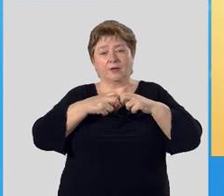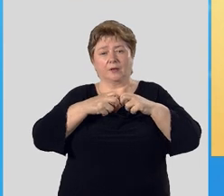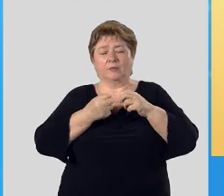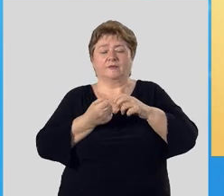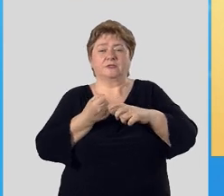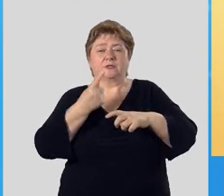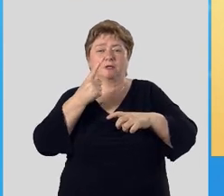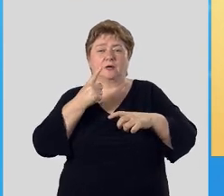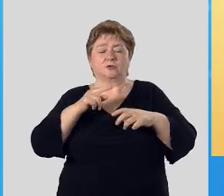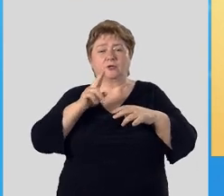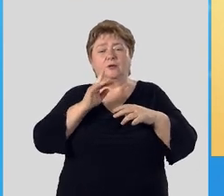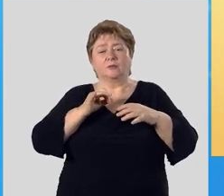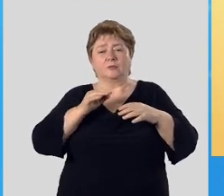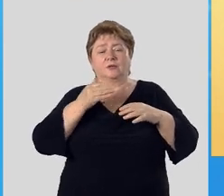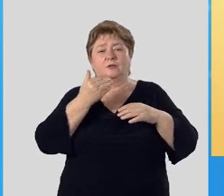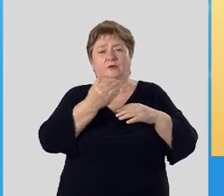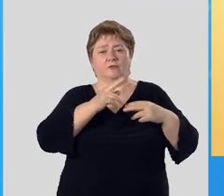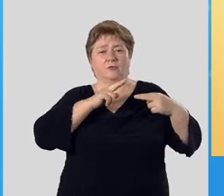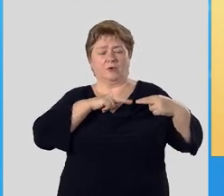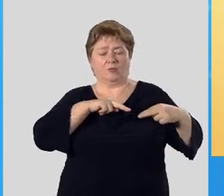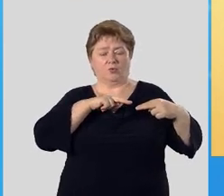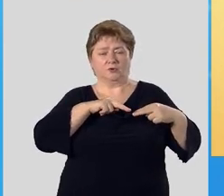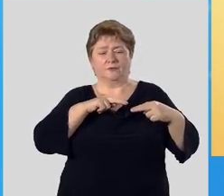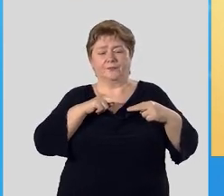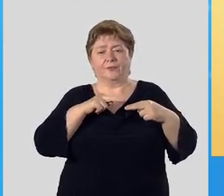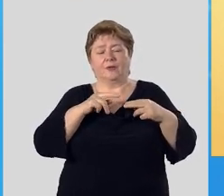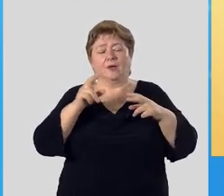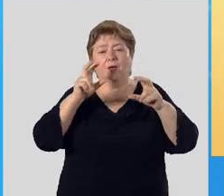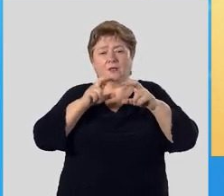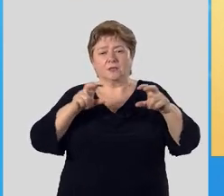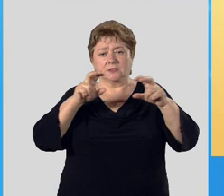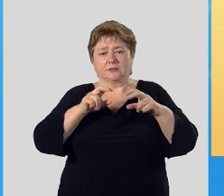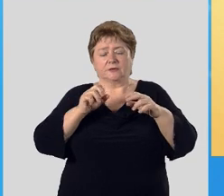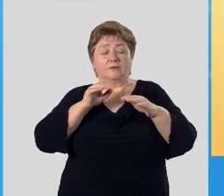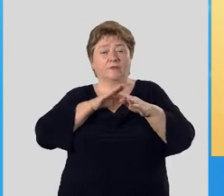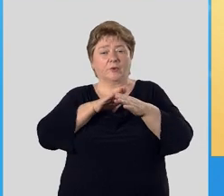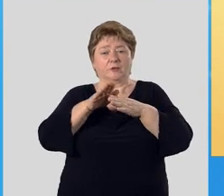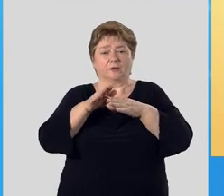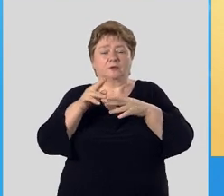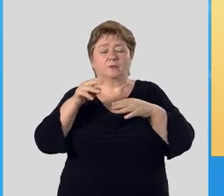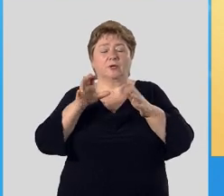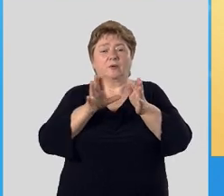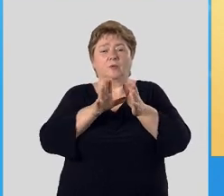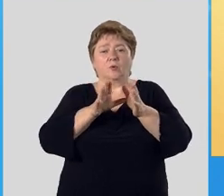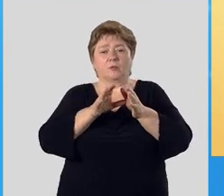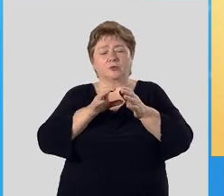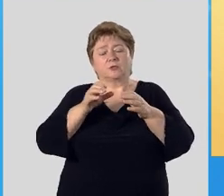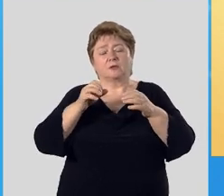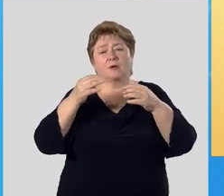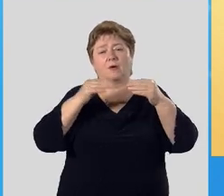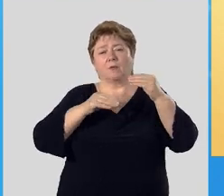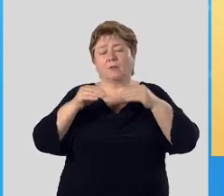возникающие при его деятельности исследование производится при помощи аппарата